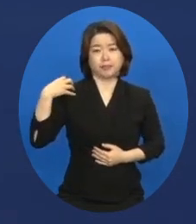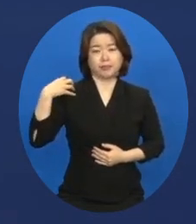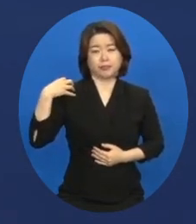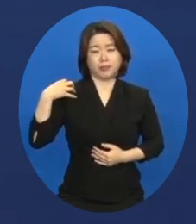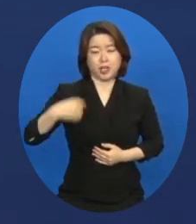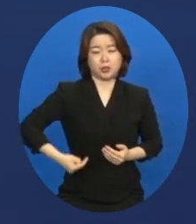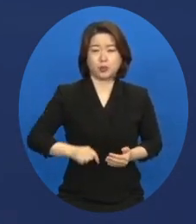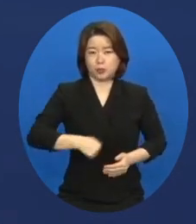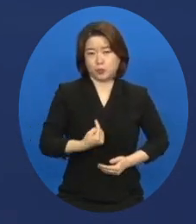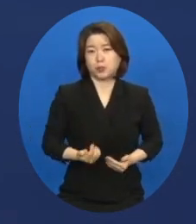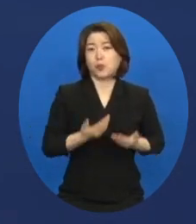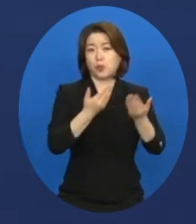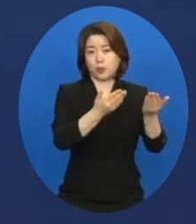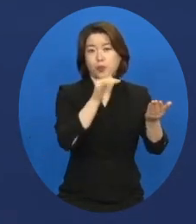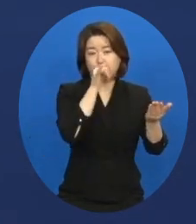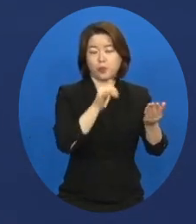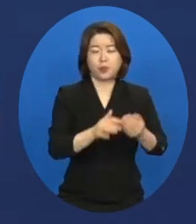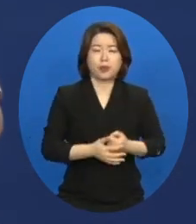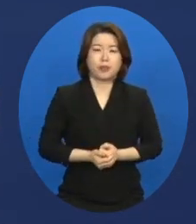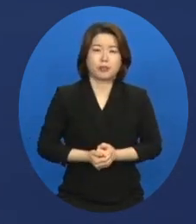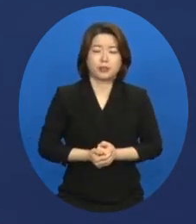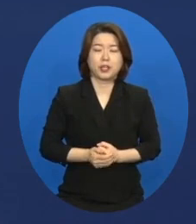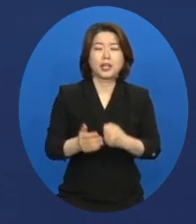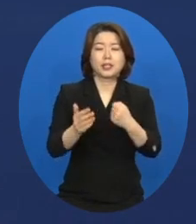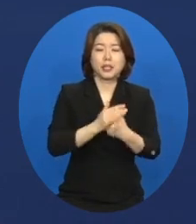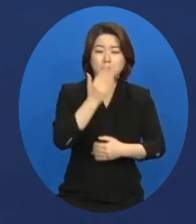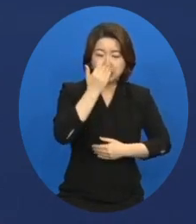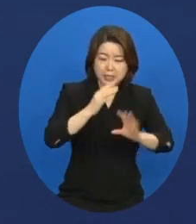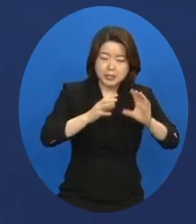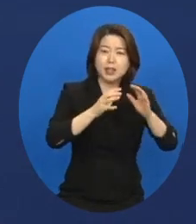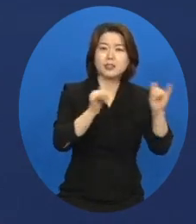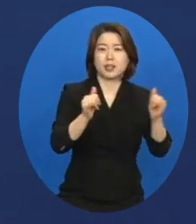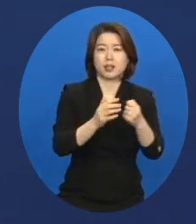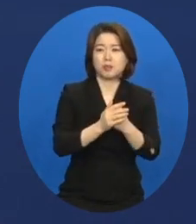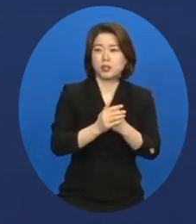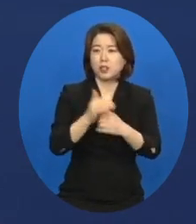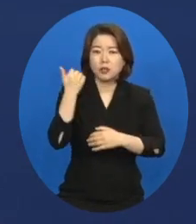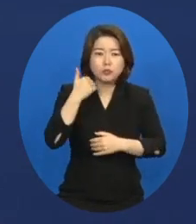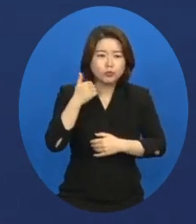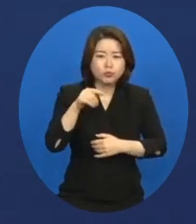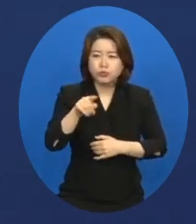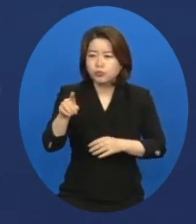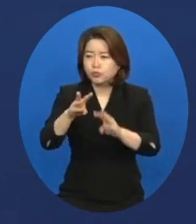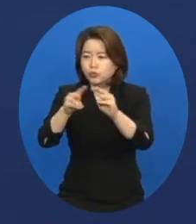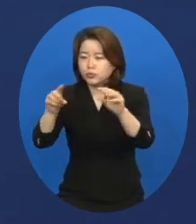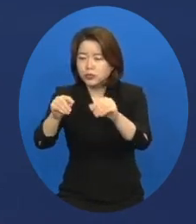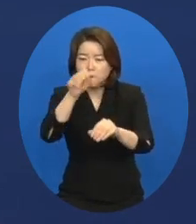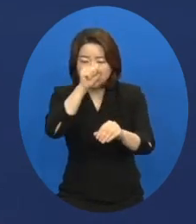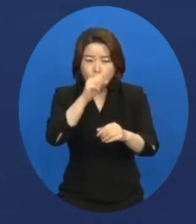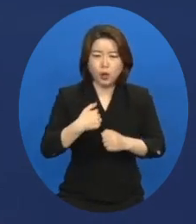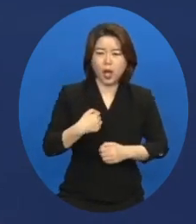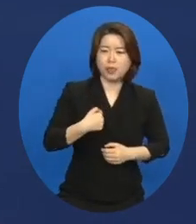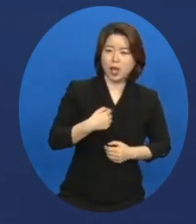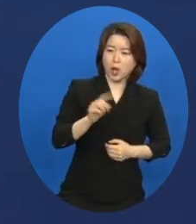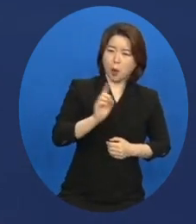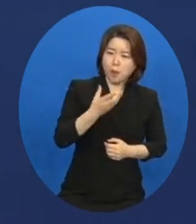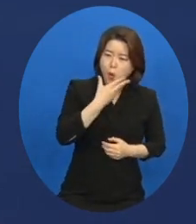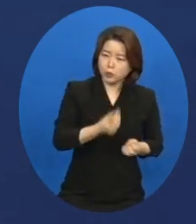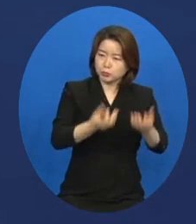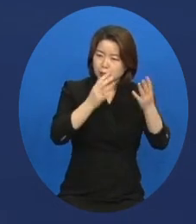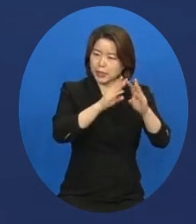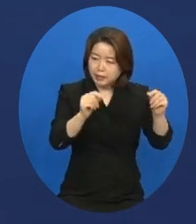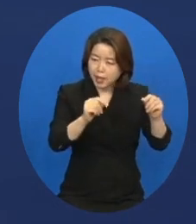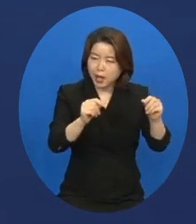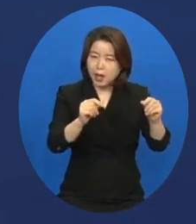나선 겁니다. 그러니 이스라엘 백성들이 어느 땅이 좋은 땅이냐, 어떤 땅이 우리에게 축복의